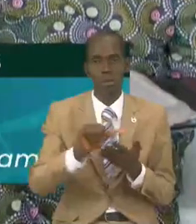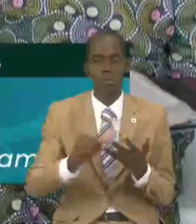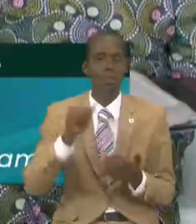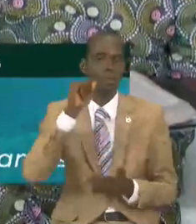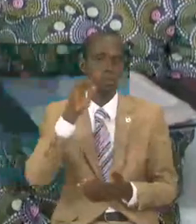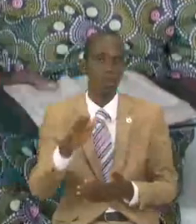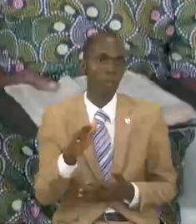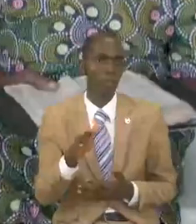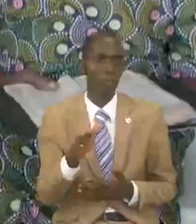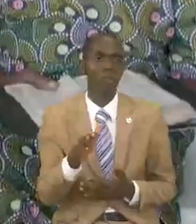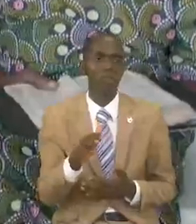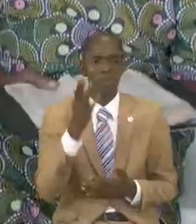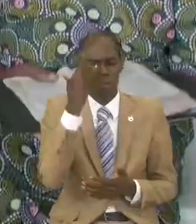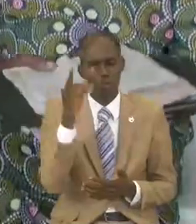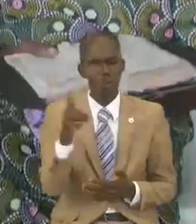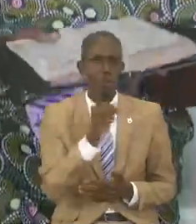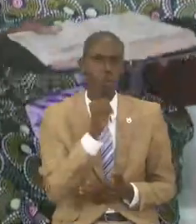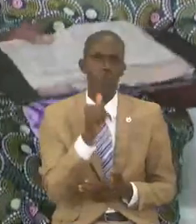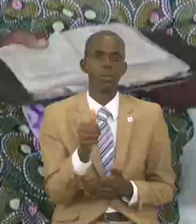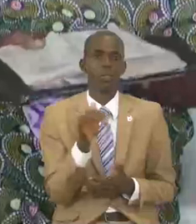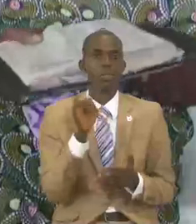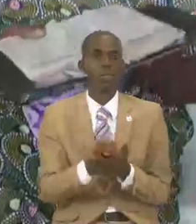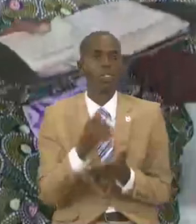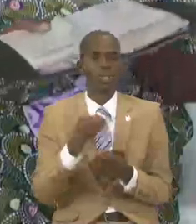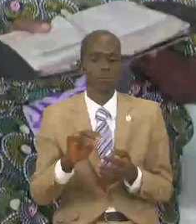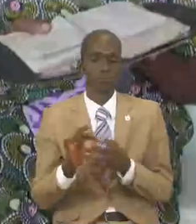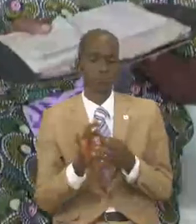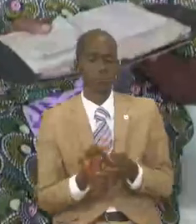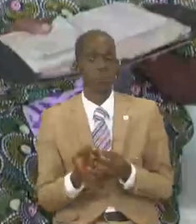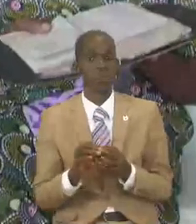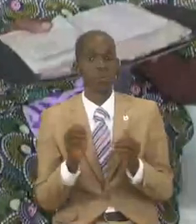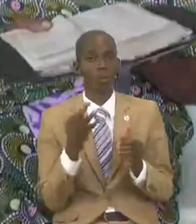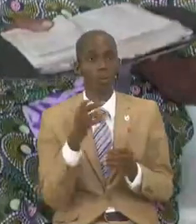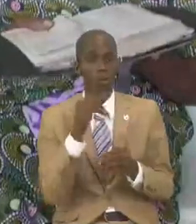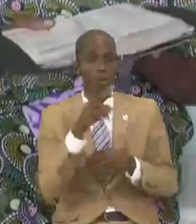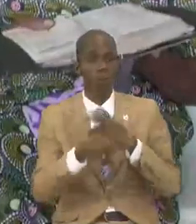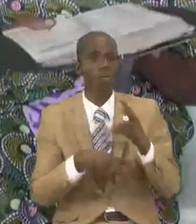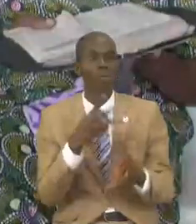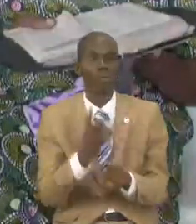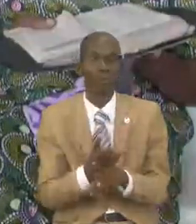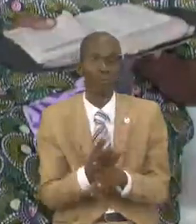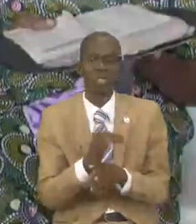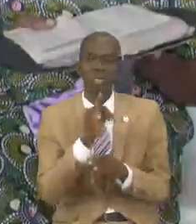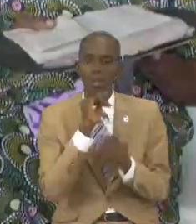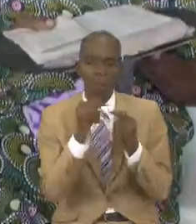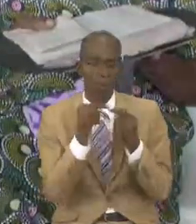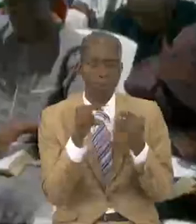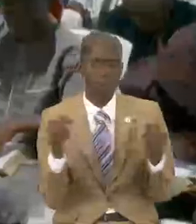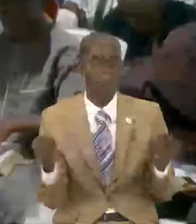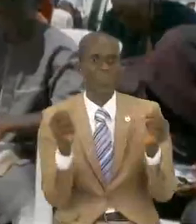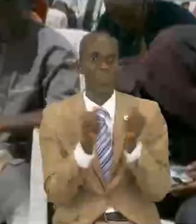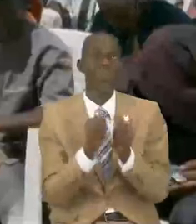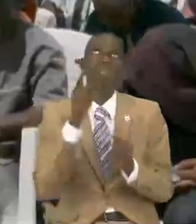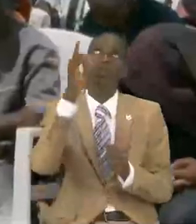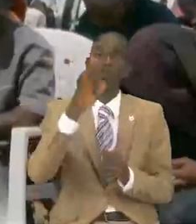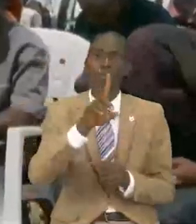Adultère, adultère spirituel que vous êtes, ne savez-vous pas que l'amour du monde est inimitié